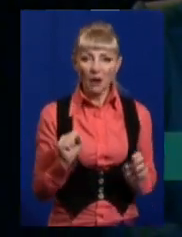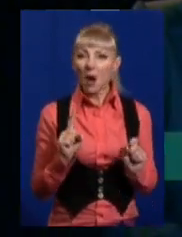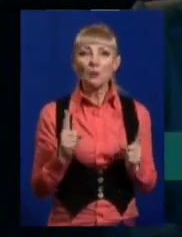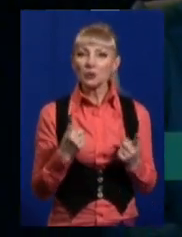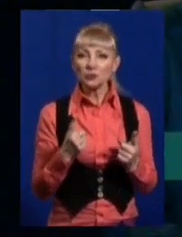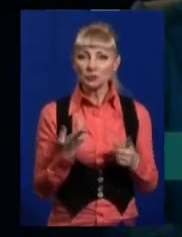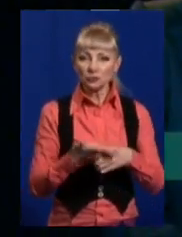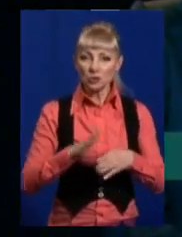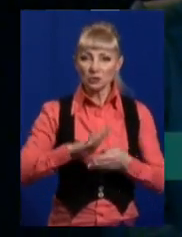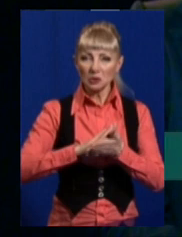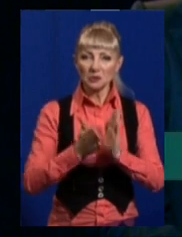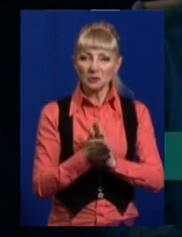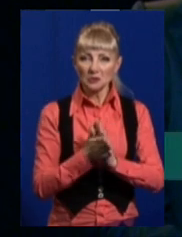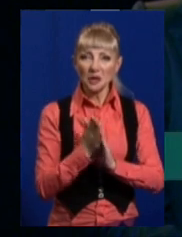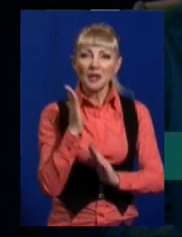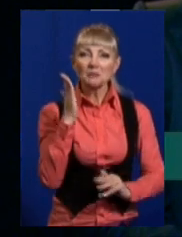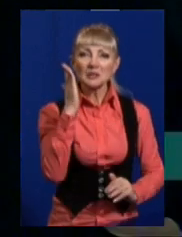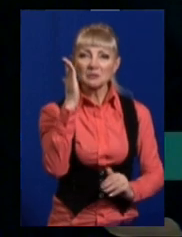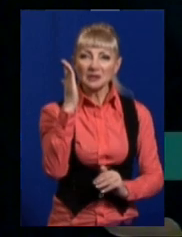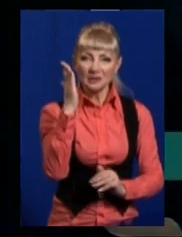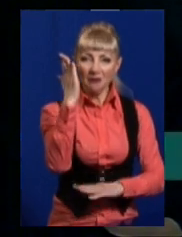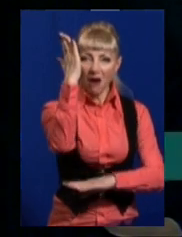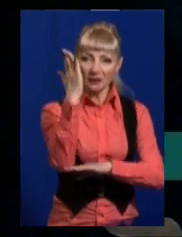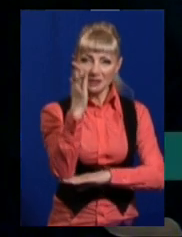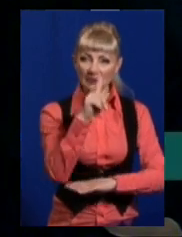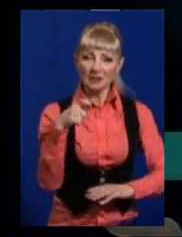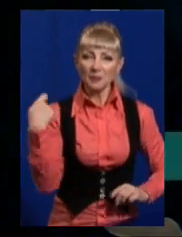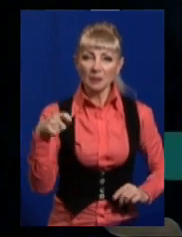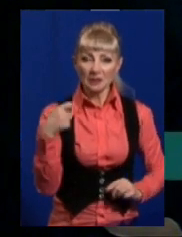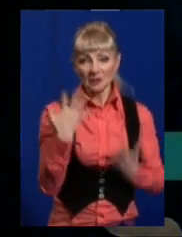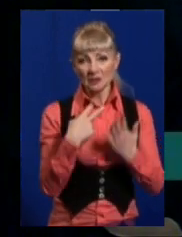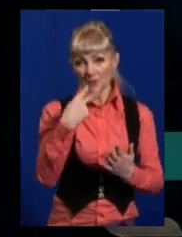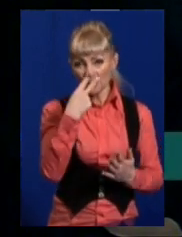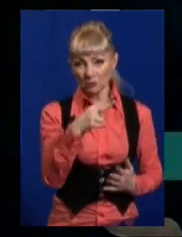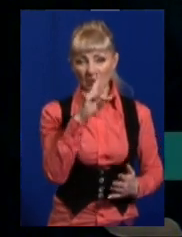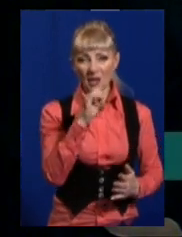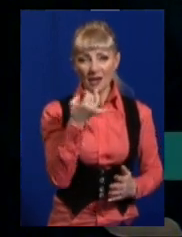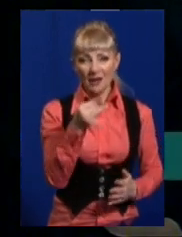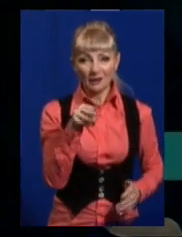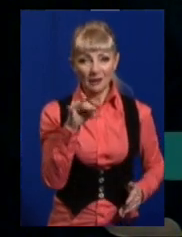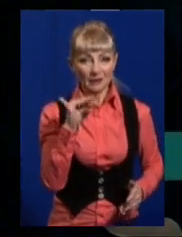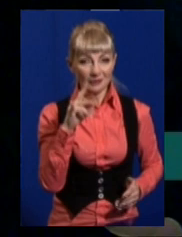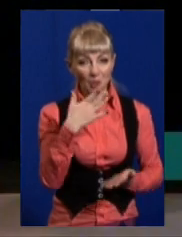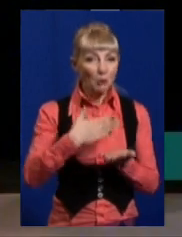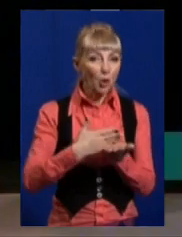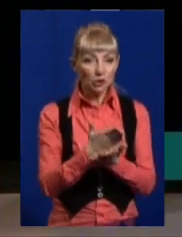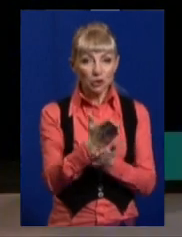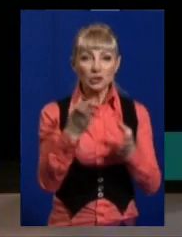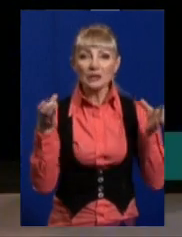складна ситуація щодо перспектив голосування за президента? Якщо ми подивимося на рейтинги політичних сил,